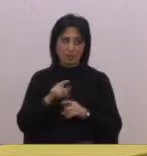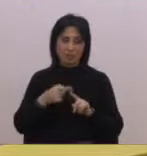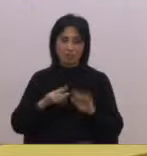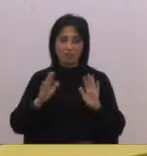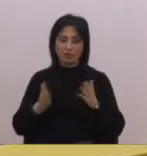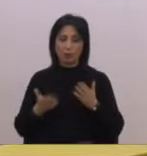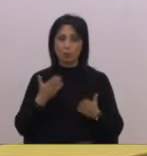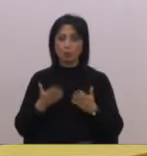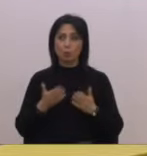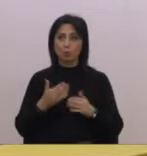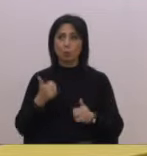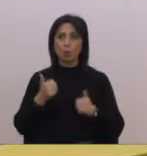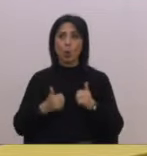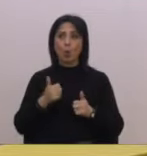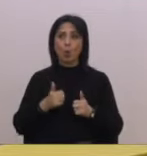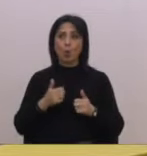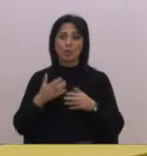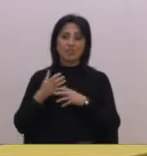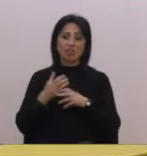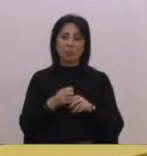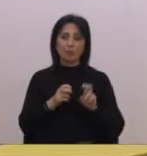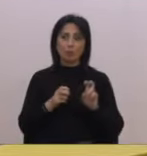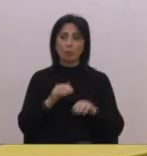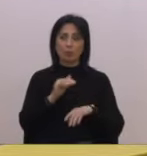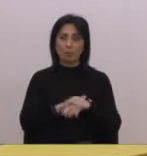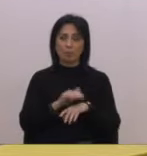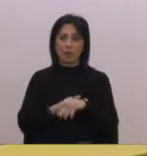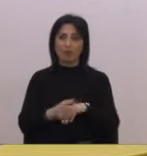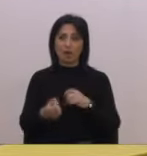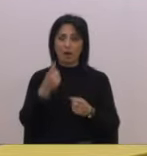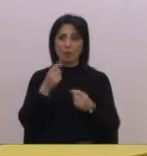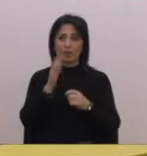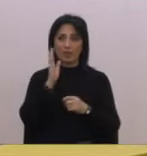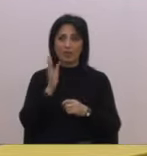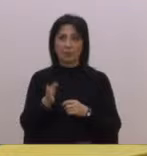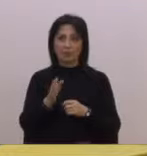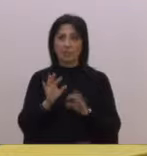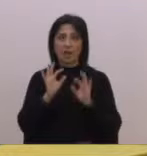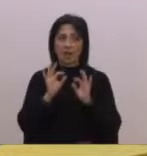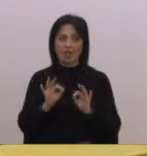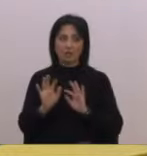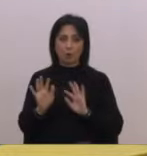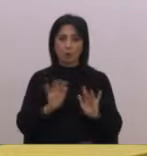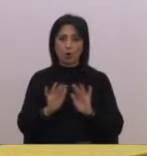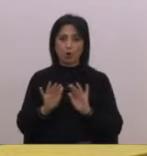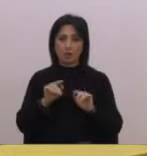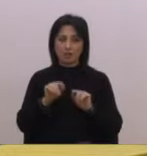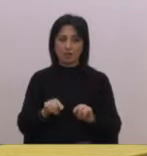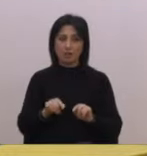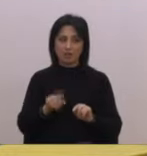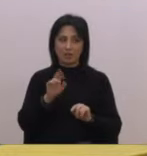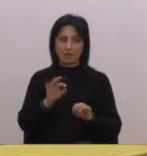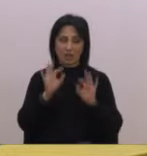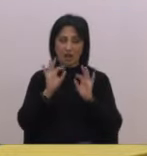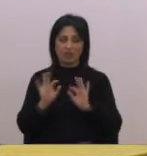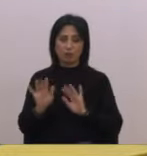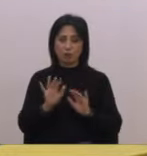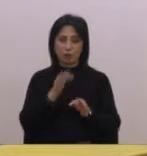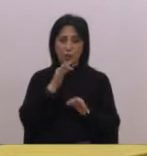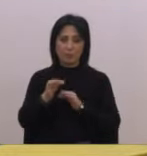შემთხვევაში, თუ კონკურენციის შემზღუდავი ფაქტორები გამოიკვეთება, იქნება ადეკვატური ღონისძიებები და ადეკვატური